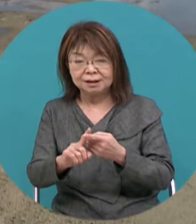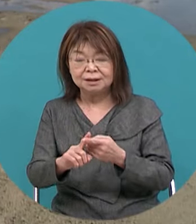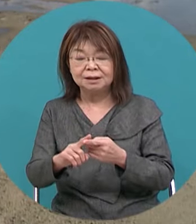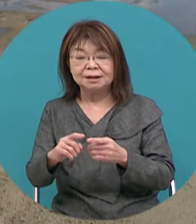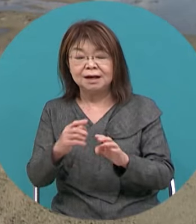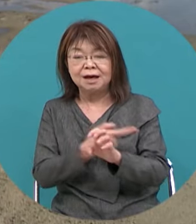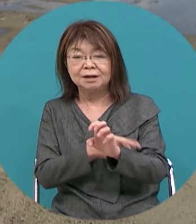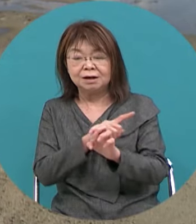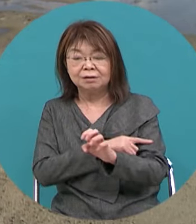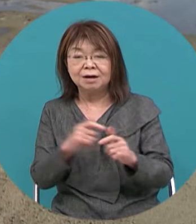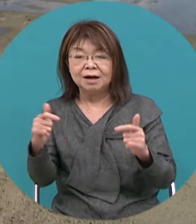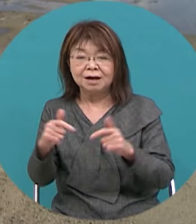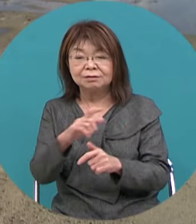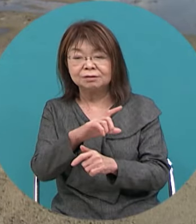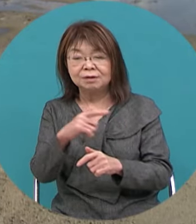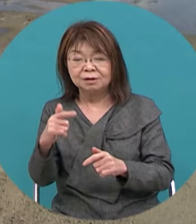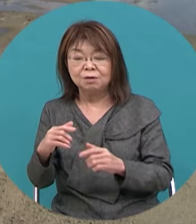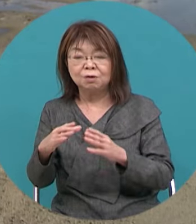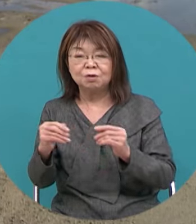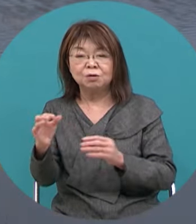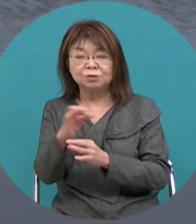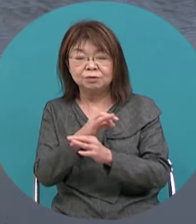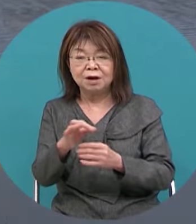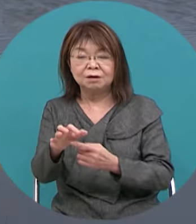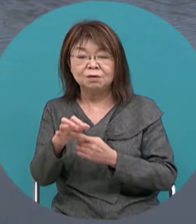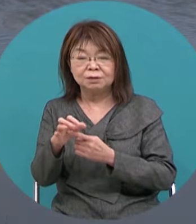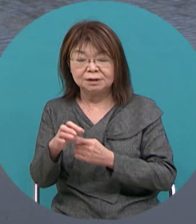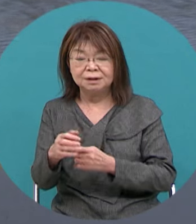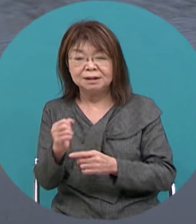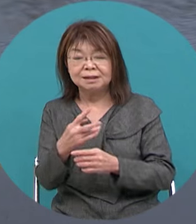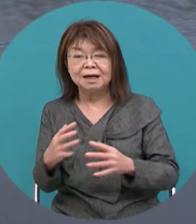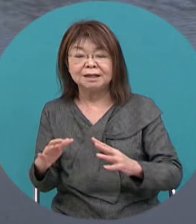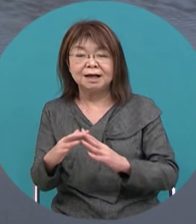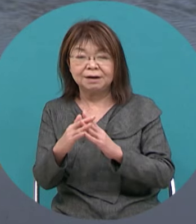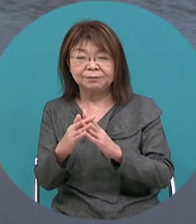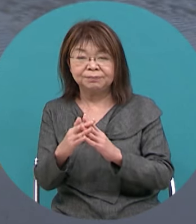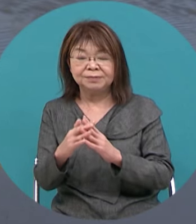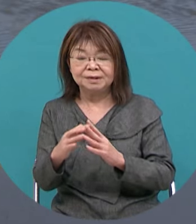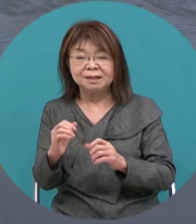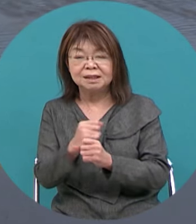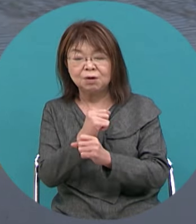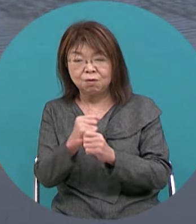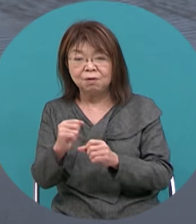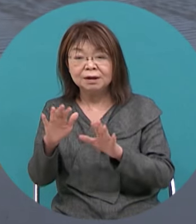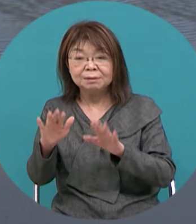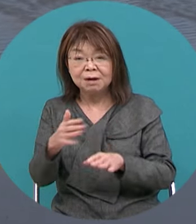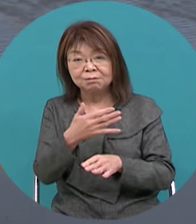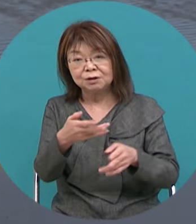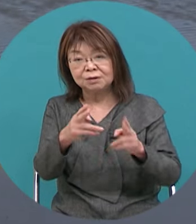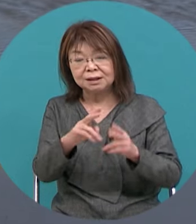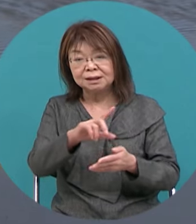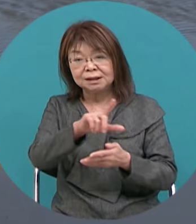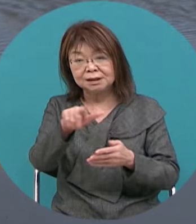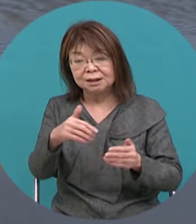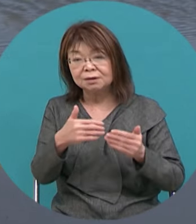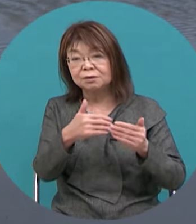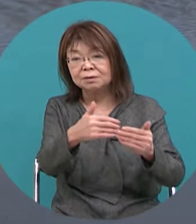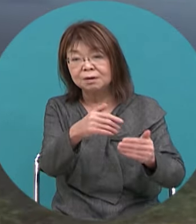力化を図る国営農地再編整備事業が現在水橋地区で進められ